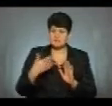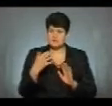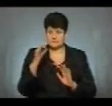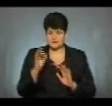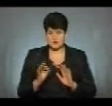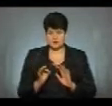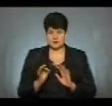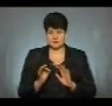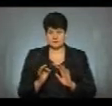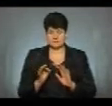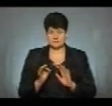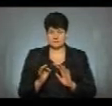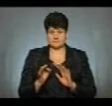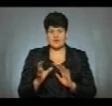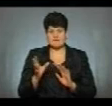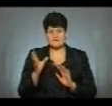18,5%